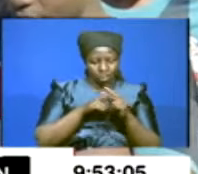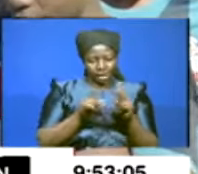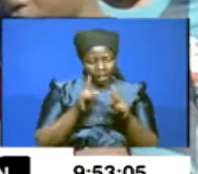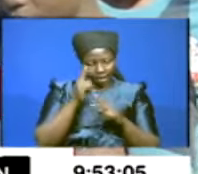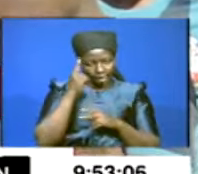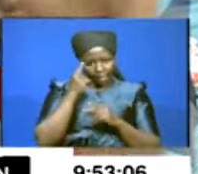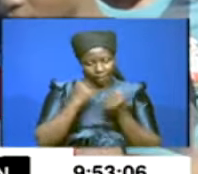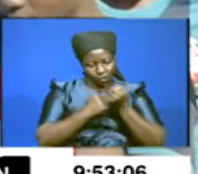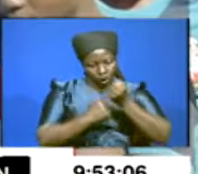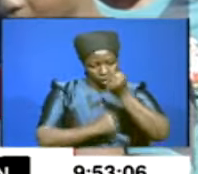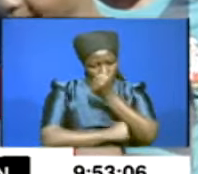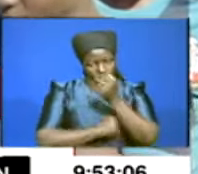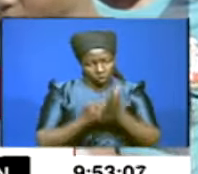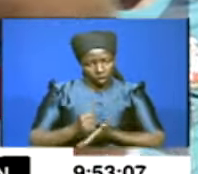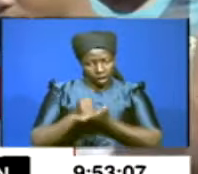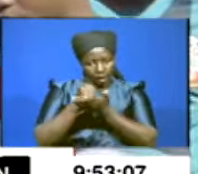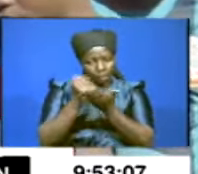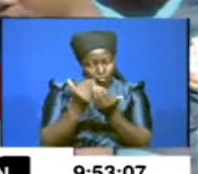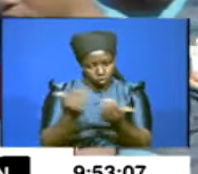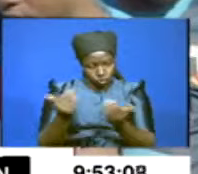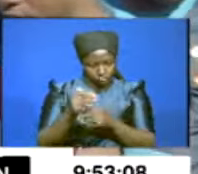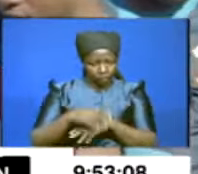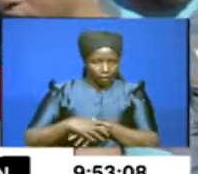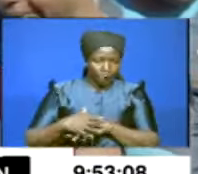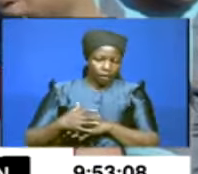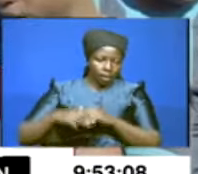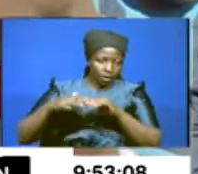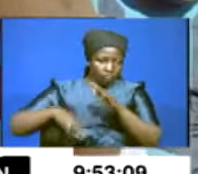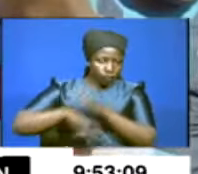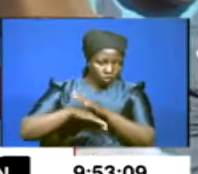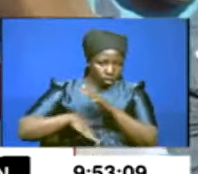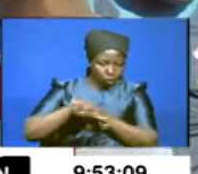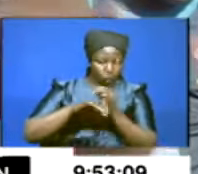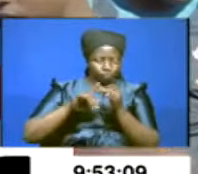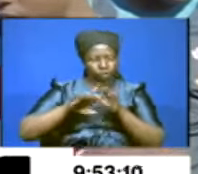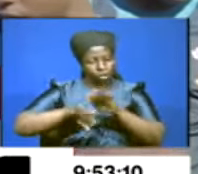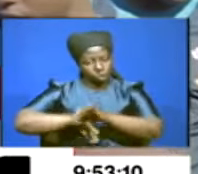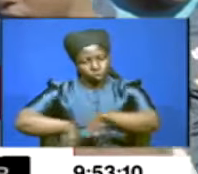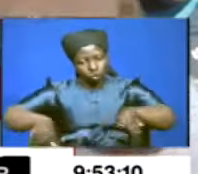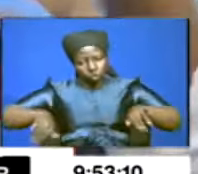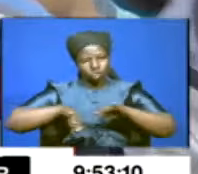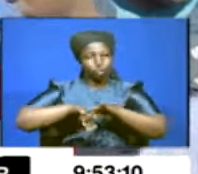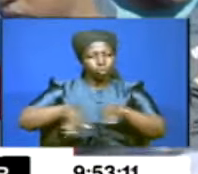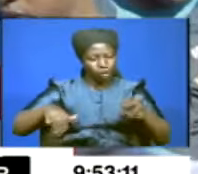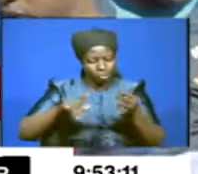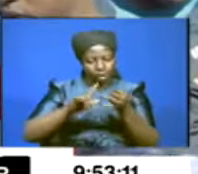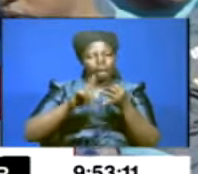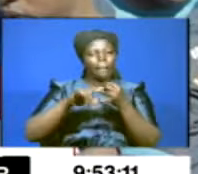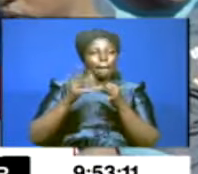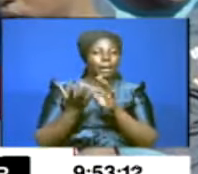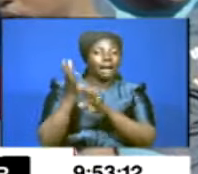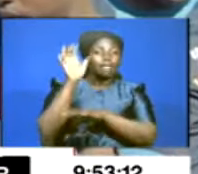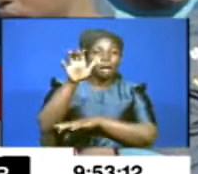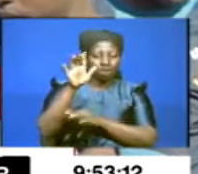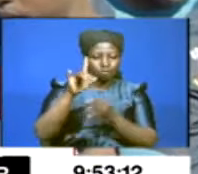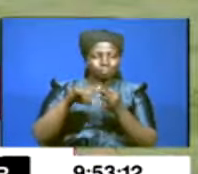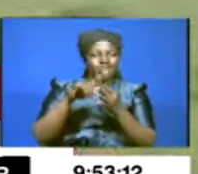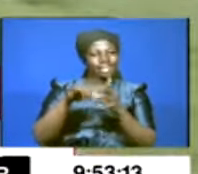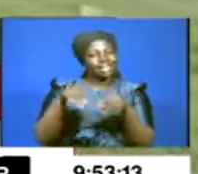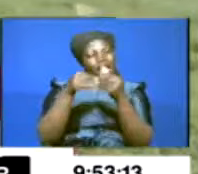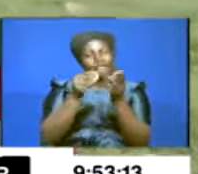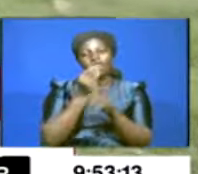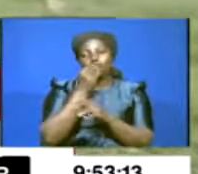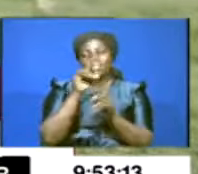kusaidia watoto kando na football, kuna swimming, kuna basketball, kuna na mambo ya kuwapatia chakula na kusomesha wengine pia wale wanalemewa na